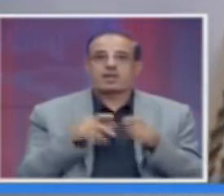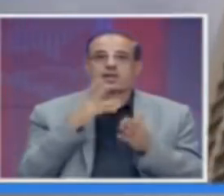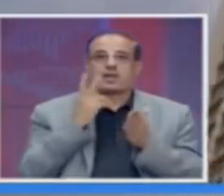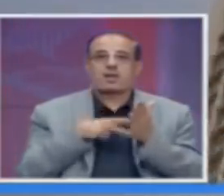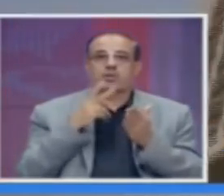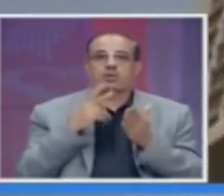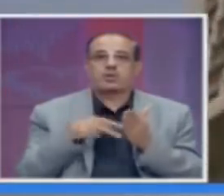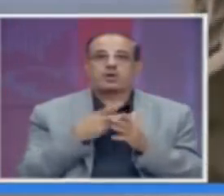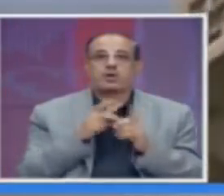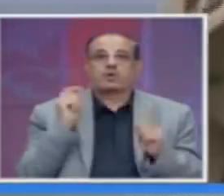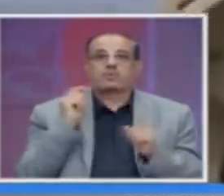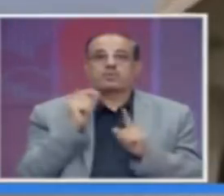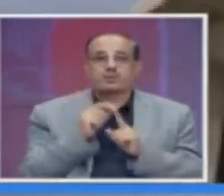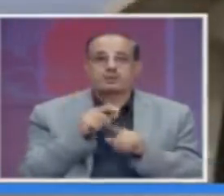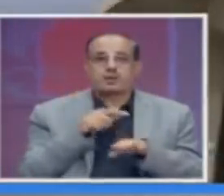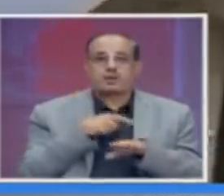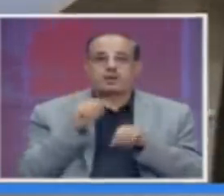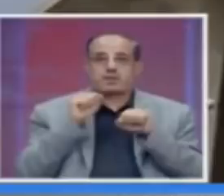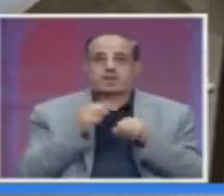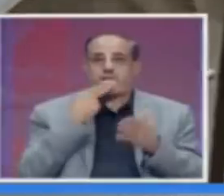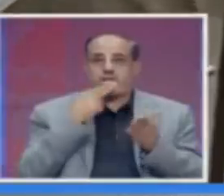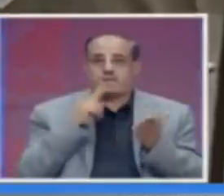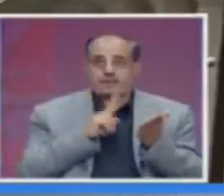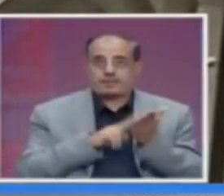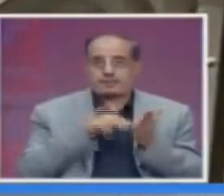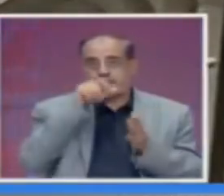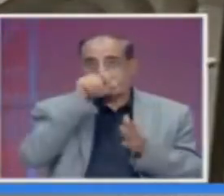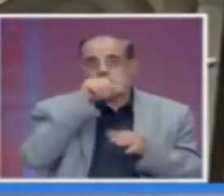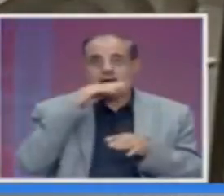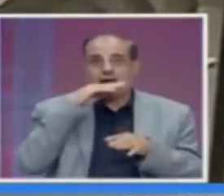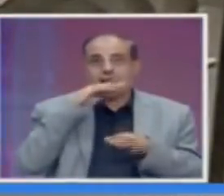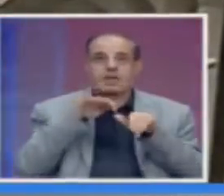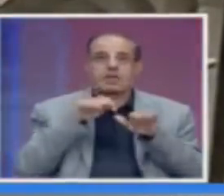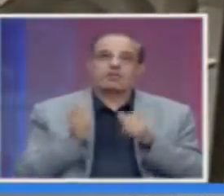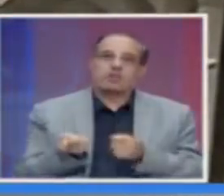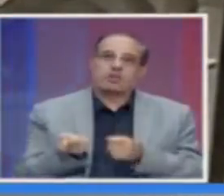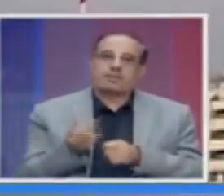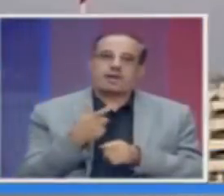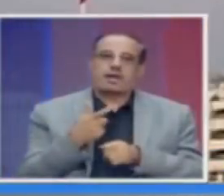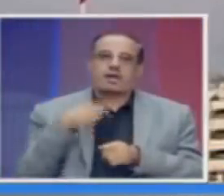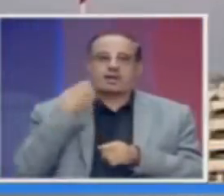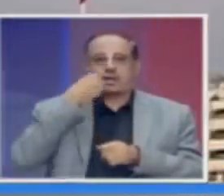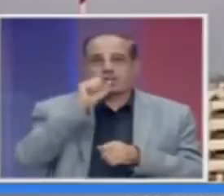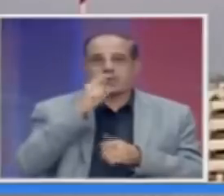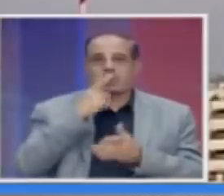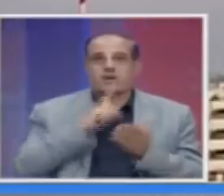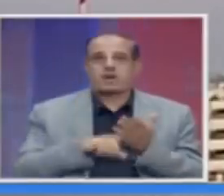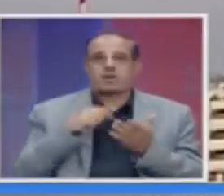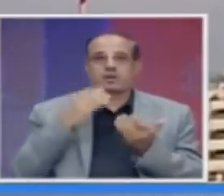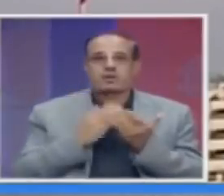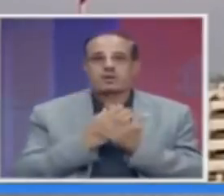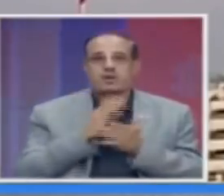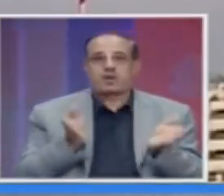الأولى لانتخابات مجلس النواب، والتأكد من إرفاق كافة الوثائق والتوجه مباشرة إلى أقرب مكتب